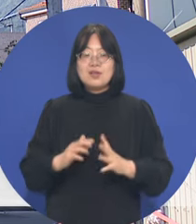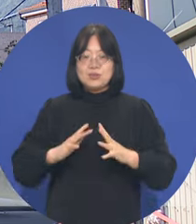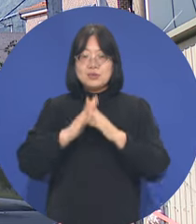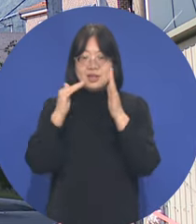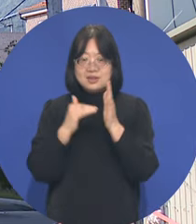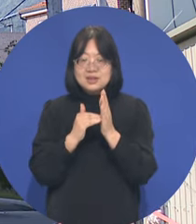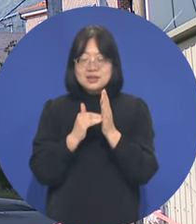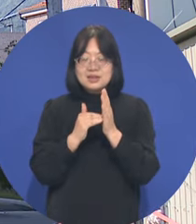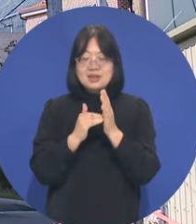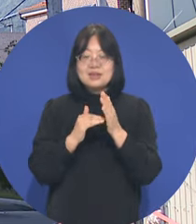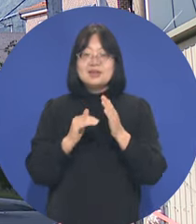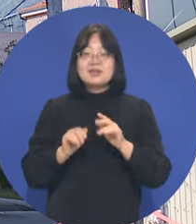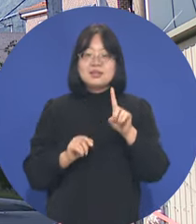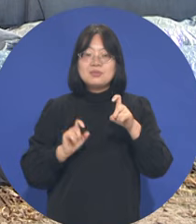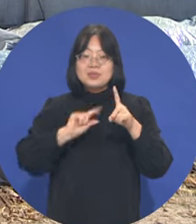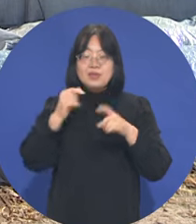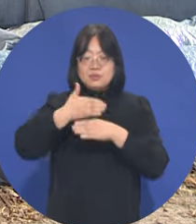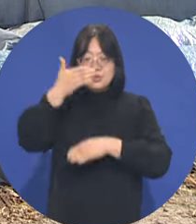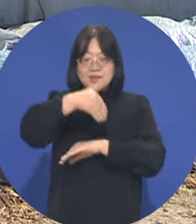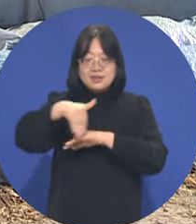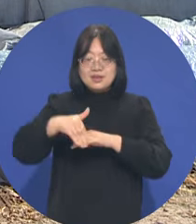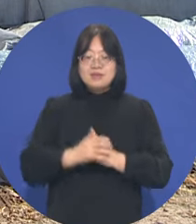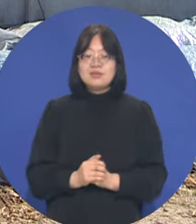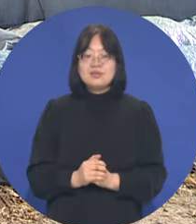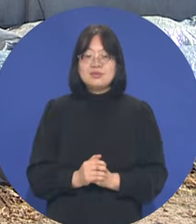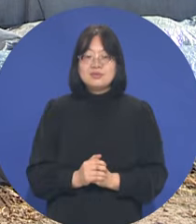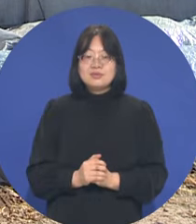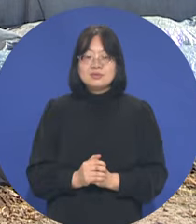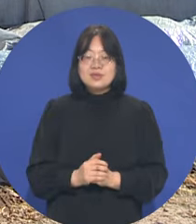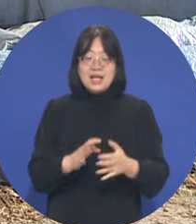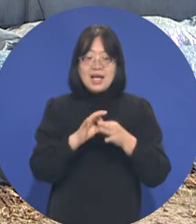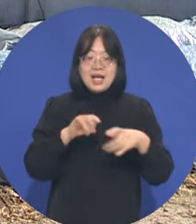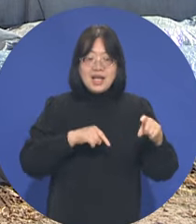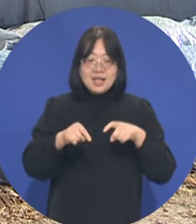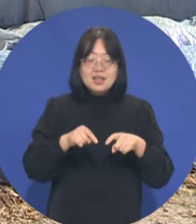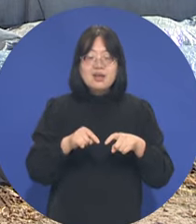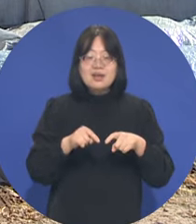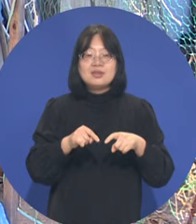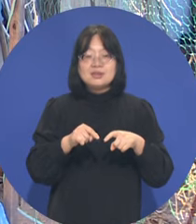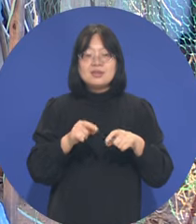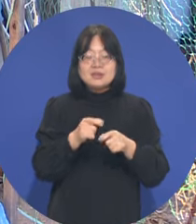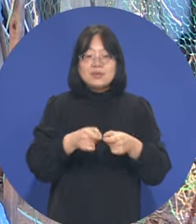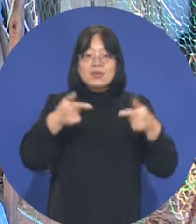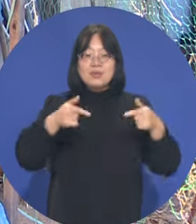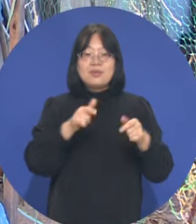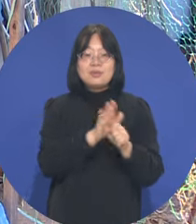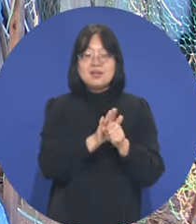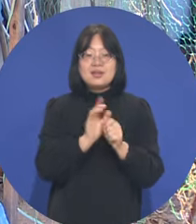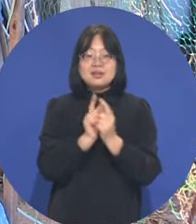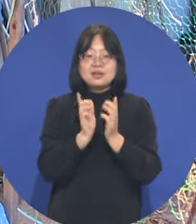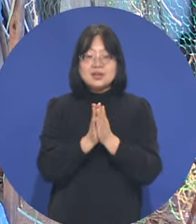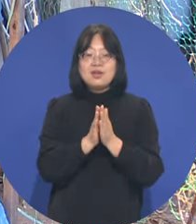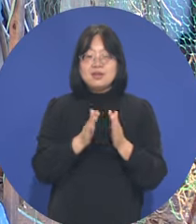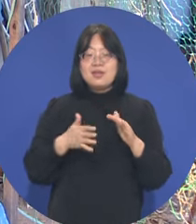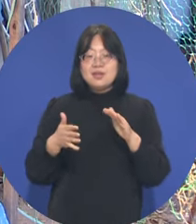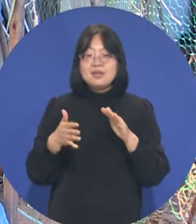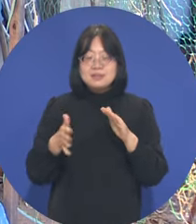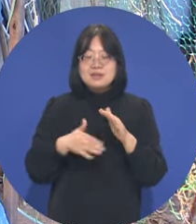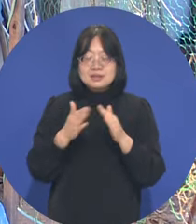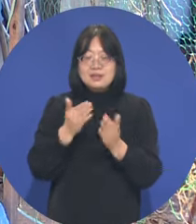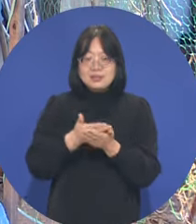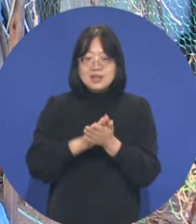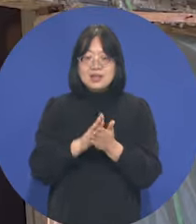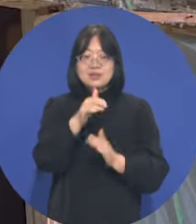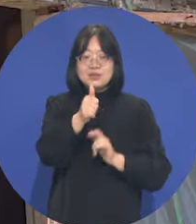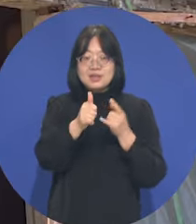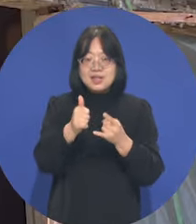11월 문을 열 예정입니다 한편 돈은 해당 사업 활성화에도 나섭니다 직접 빈집을 정비한 집주인에게